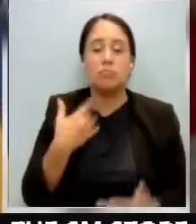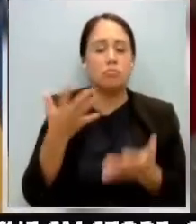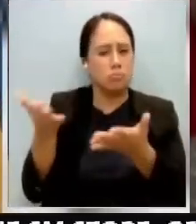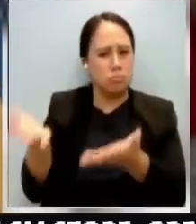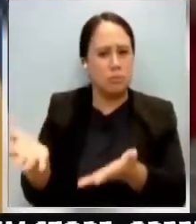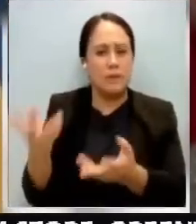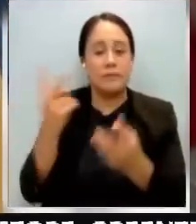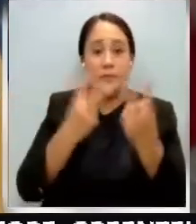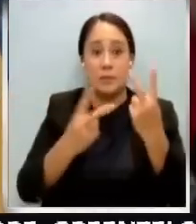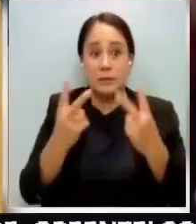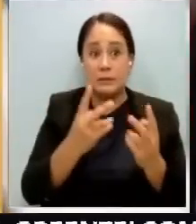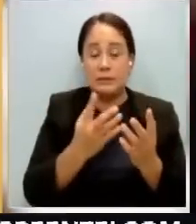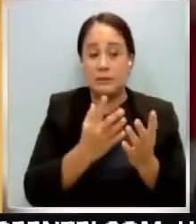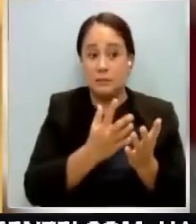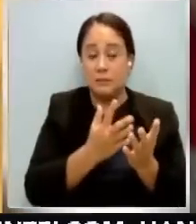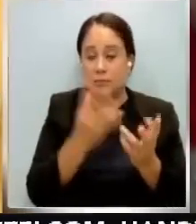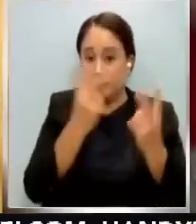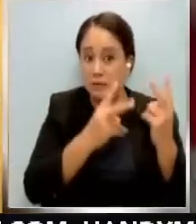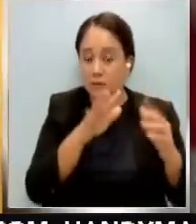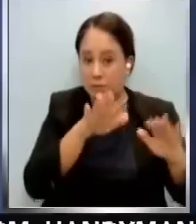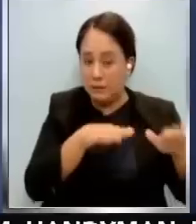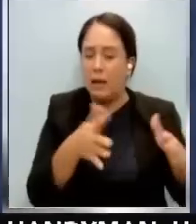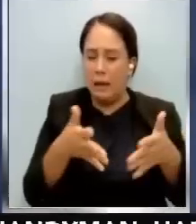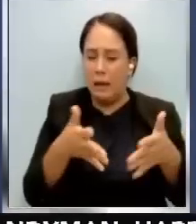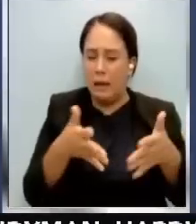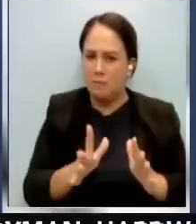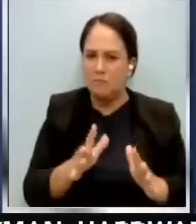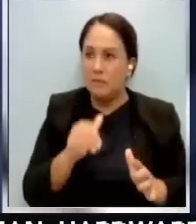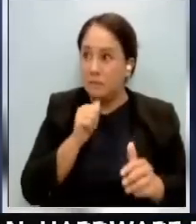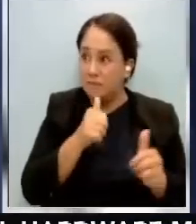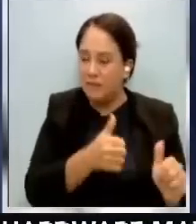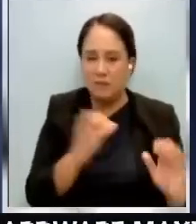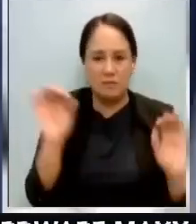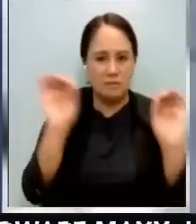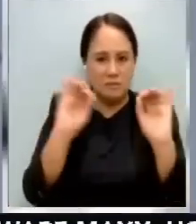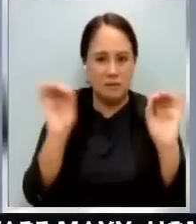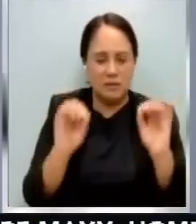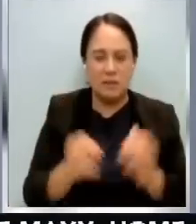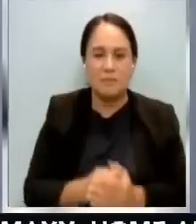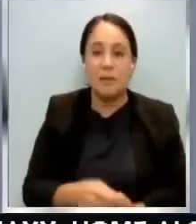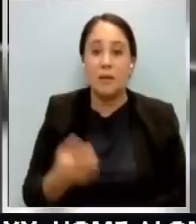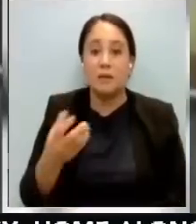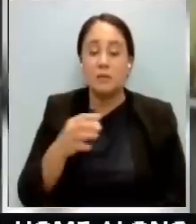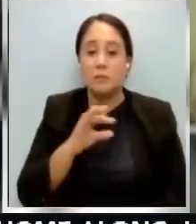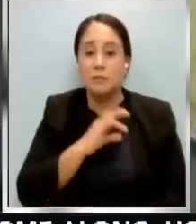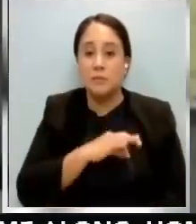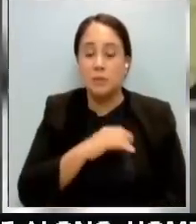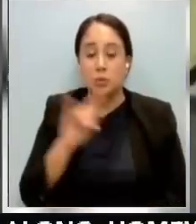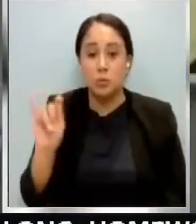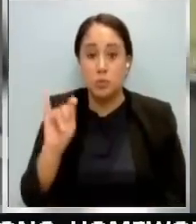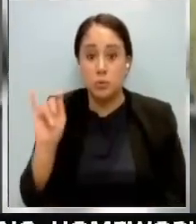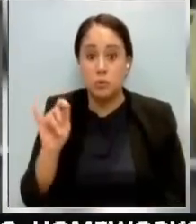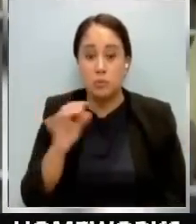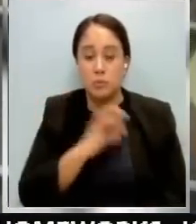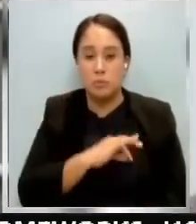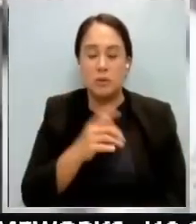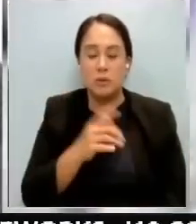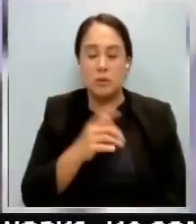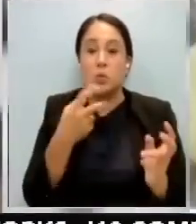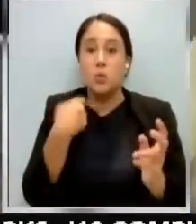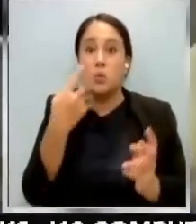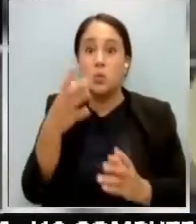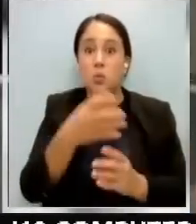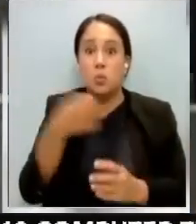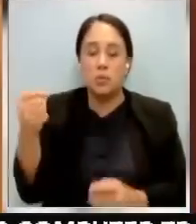sa kanilang anak na hindi naman nasundan. Pati ang kinikita ng YouTube channel nila na pupunta raw ngayon kay